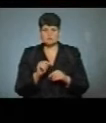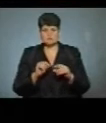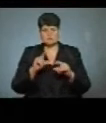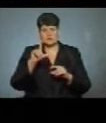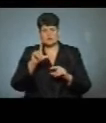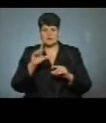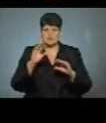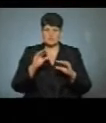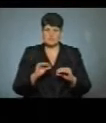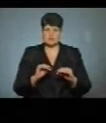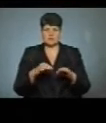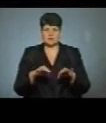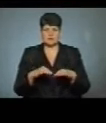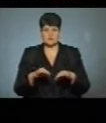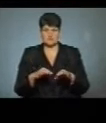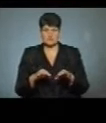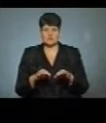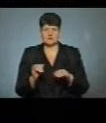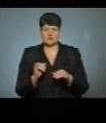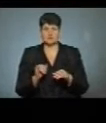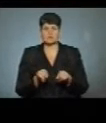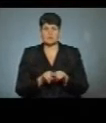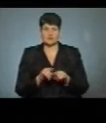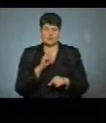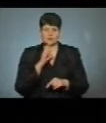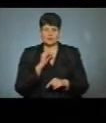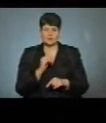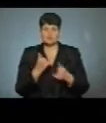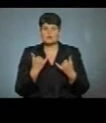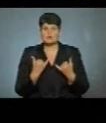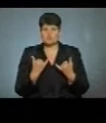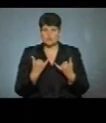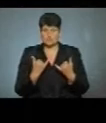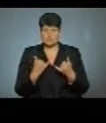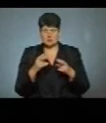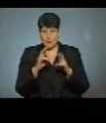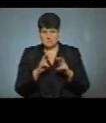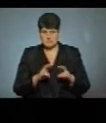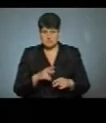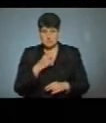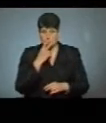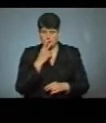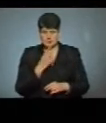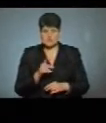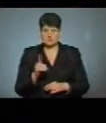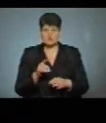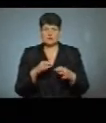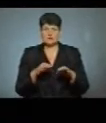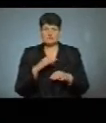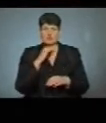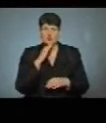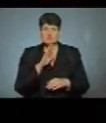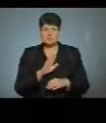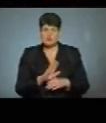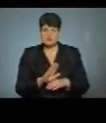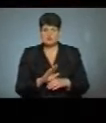чи зменшувати кількість транспортних засобів і так само маршрутів. Сьогоднішні обстеження показали, що транспорту достатньо.